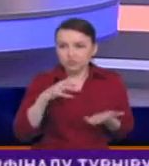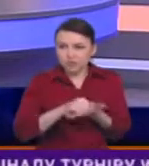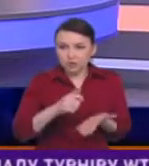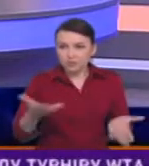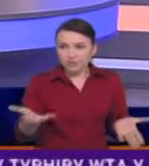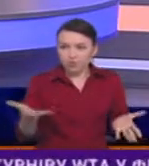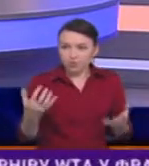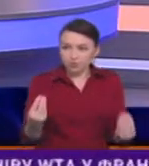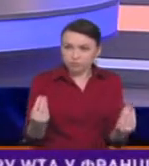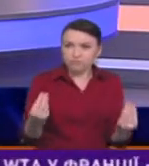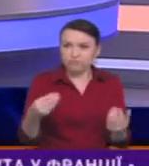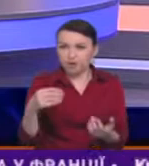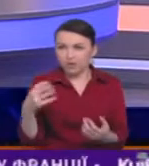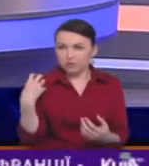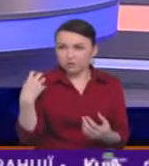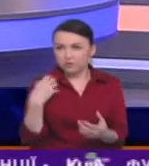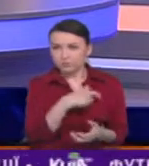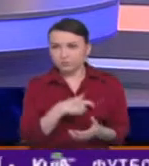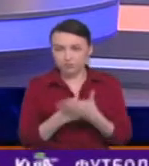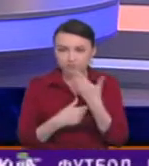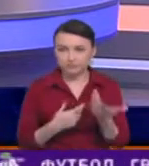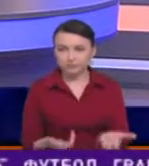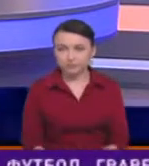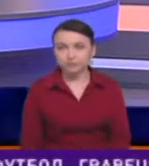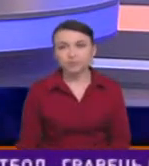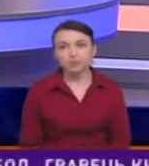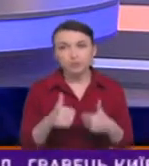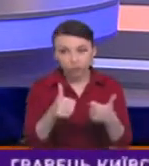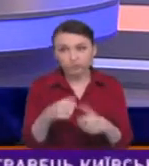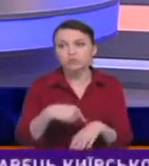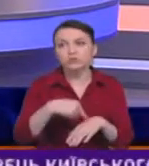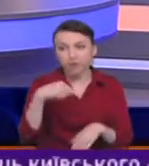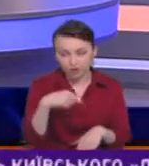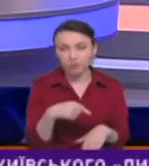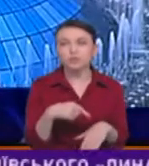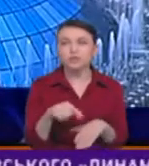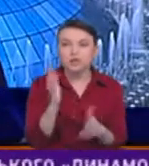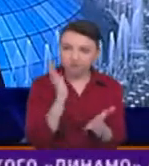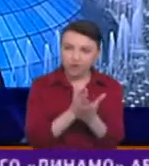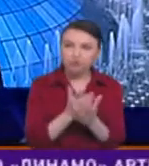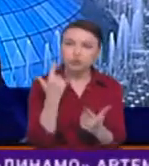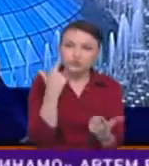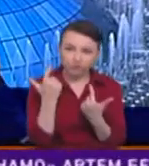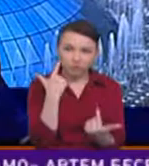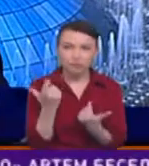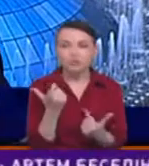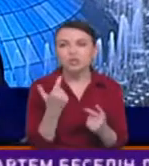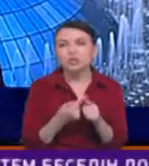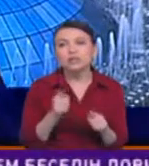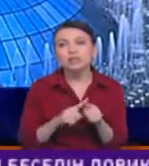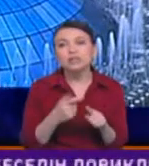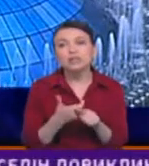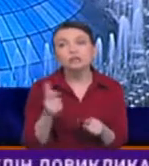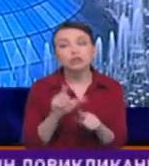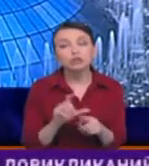аналізуємо цю всю ситуацію. І великий плюс в тому, що бачите, ви реагуєте адекватно, маючи інформацію. Це от і є найбільша